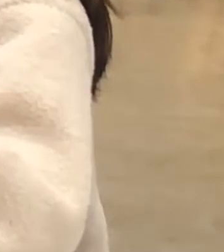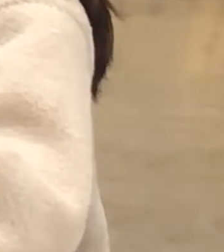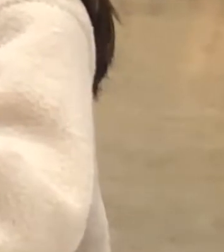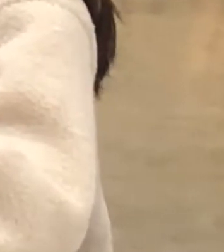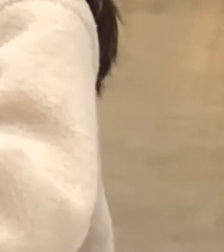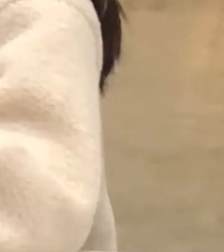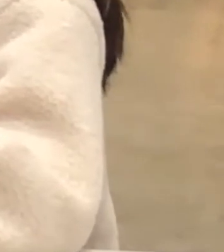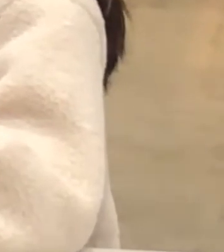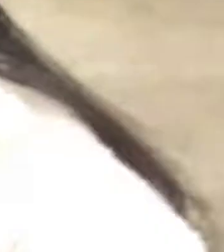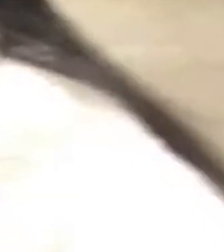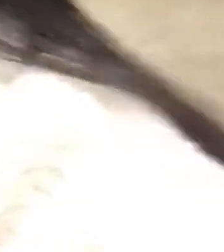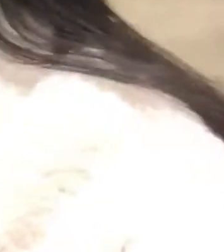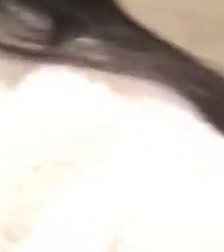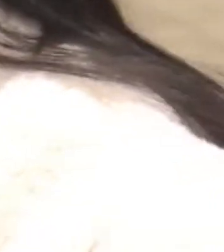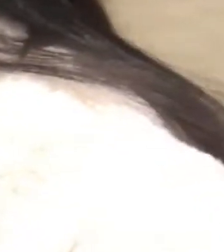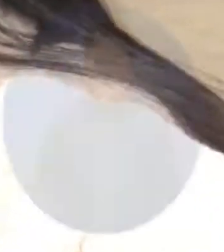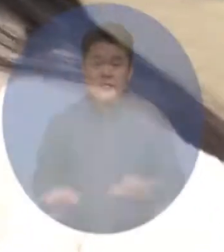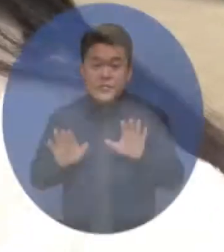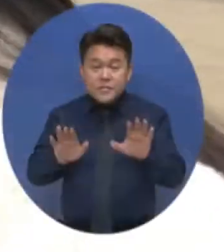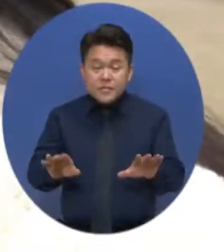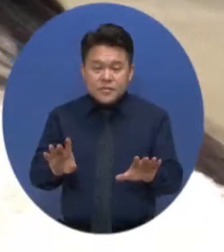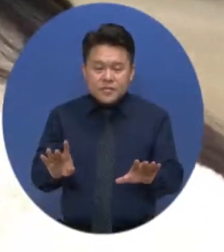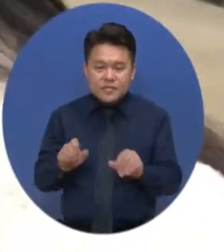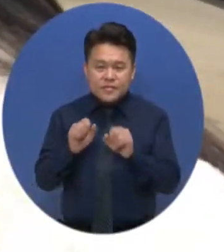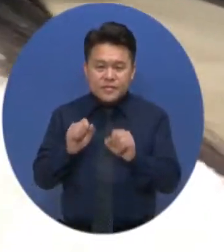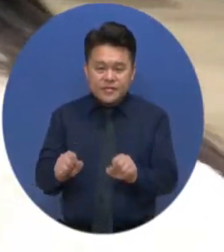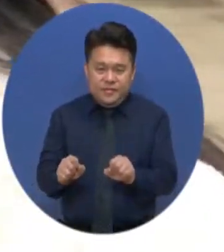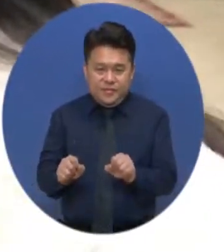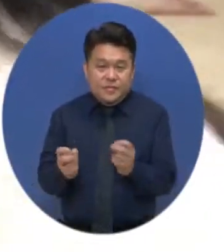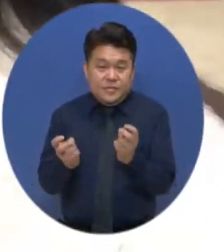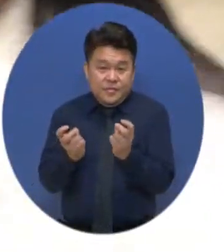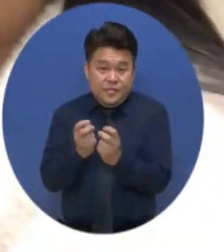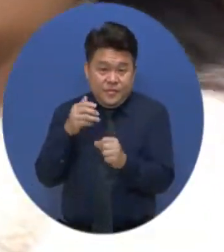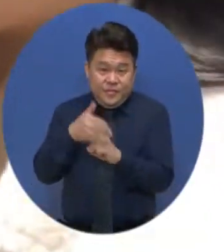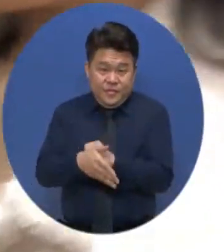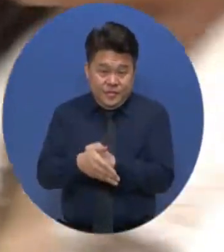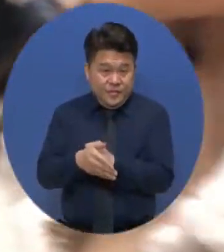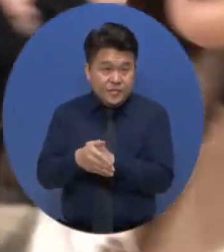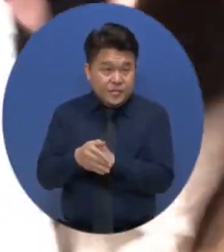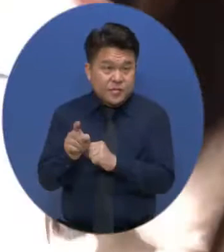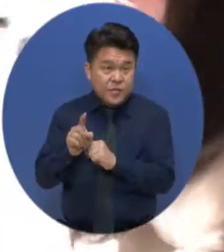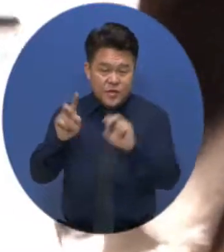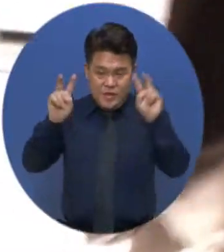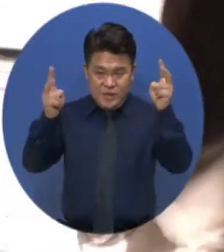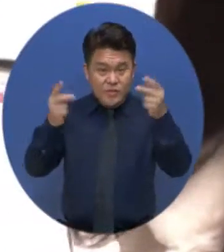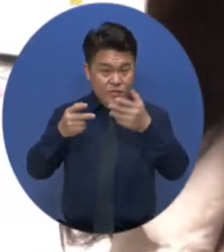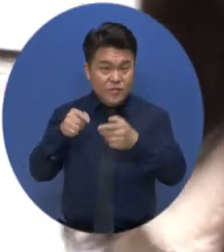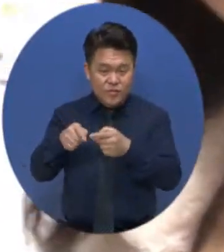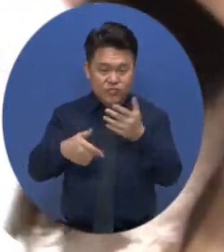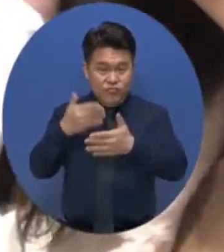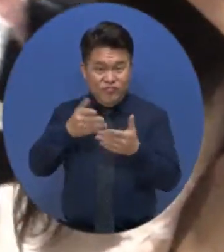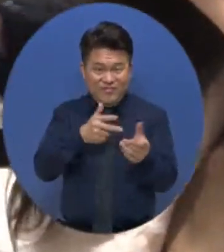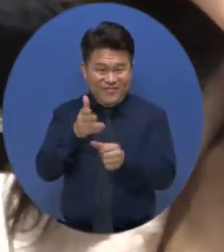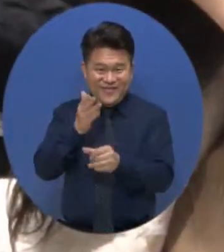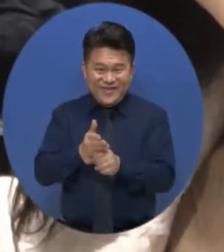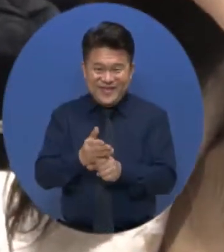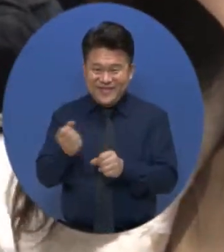되게 지금은 존재의 방식이라는 영화를 찍고 있네요. 여러분 인사 한마디